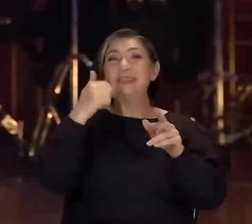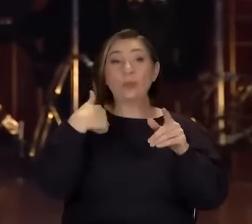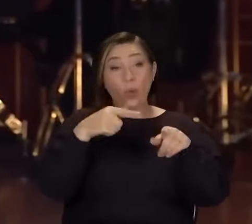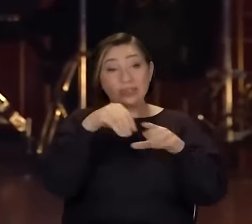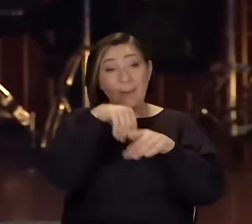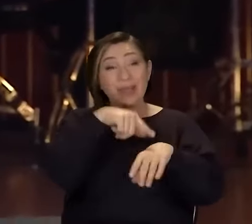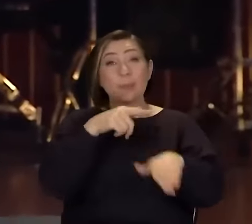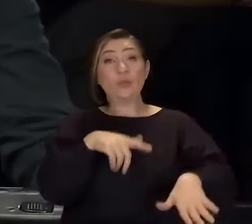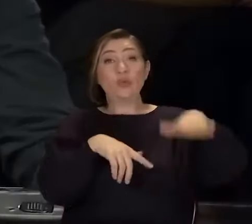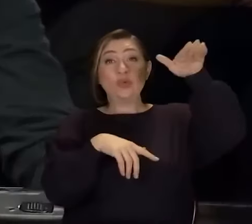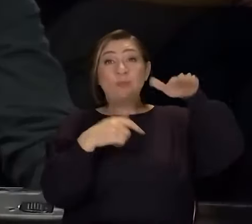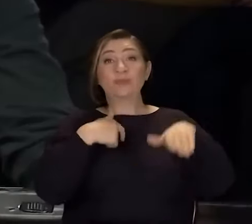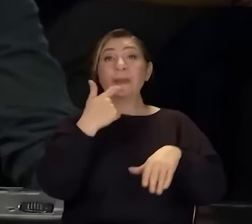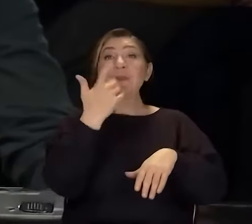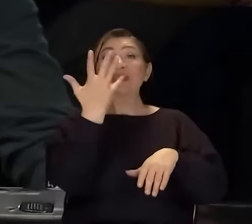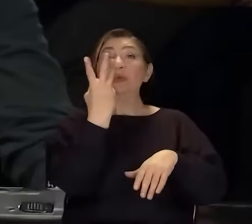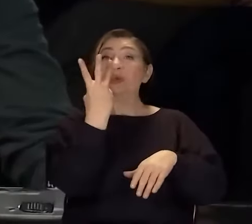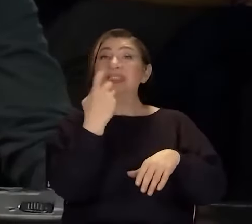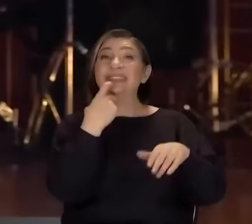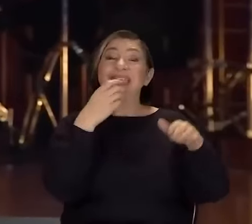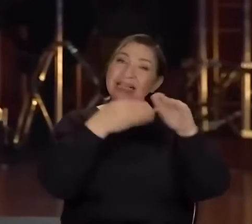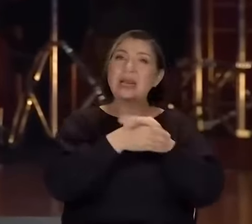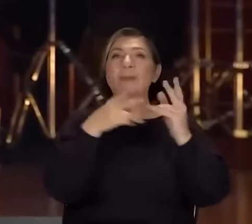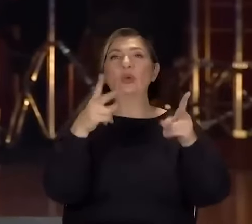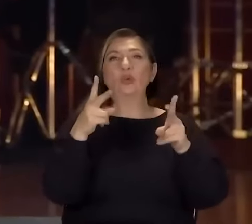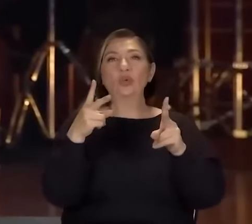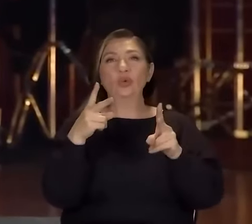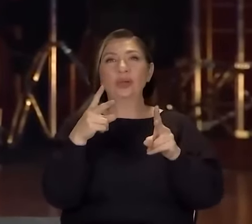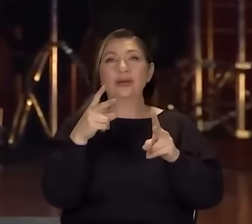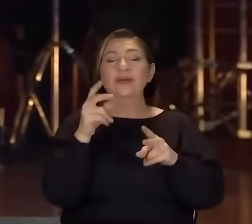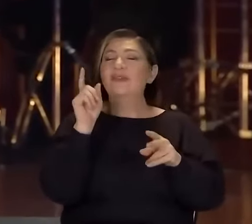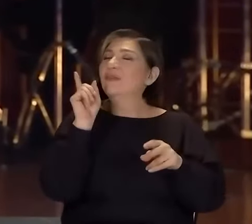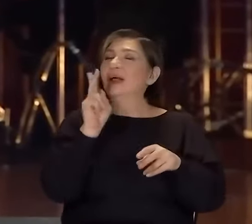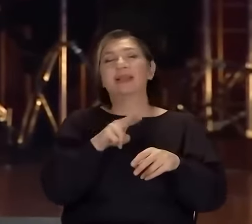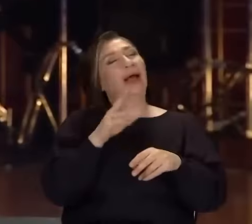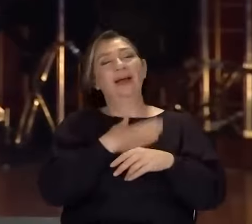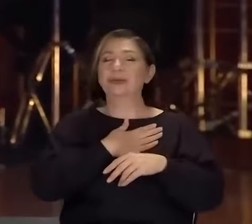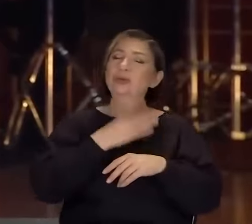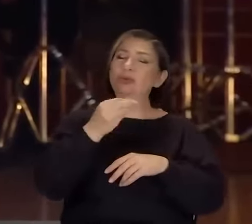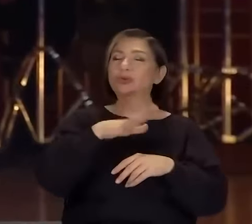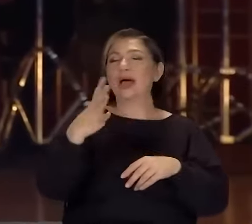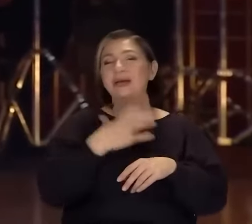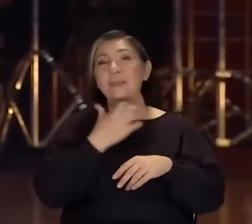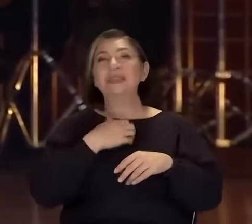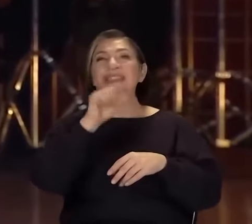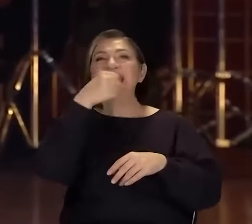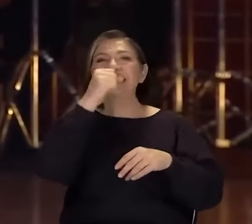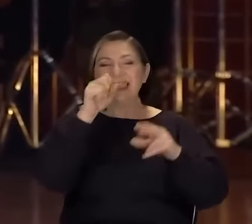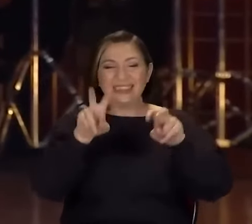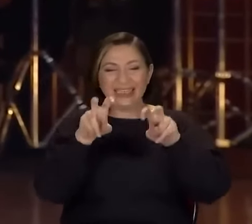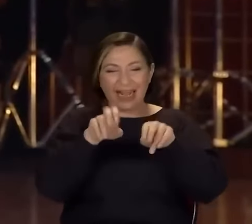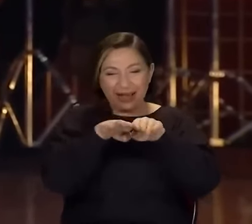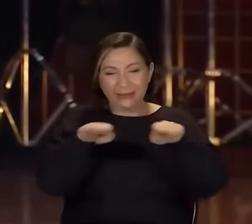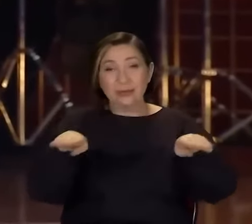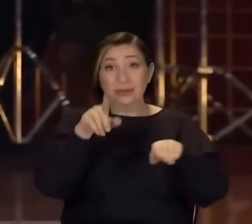büyüdüm. Bizim zamanımızda 5 yaşında, 3 yaşında da alıyorlardı. Vallahi çocuklara ne eziyet. Biz tahta sandalyelerde Ben de